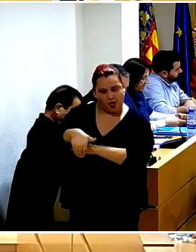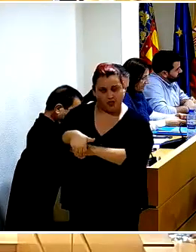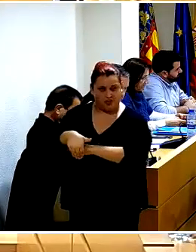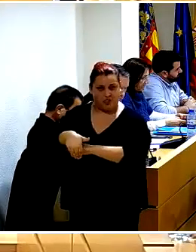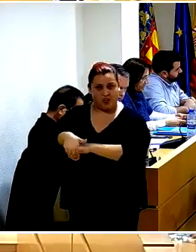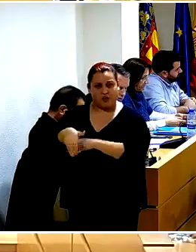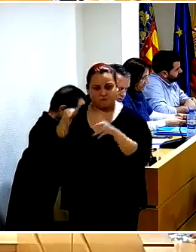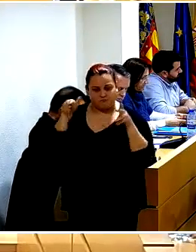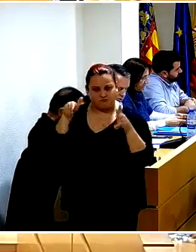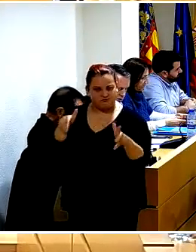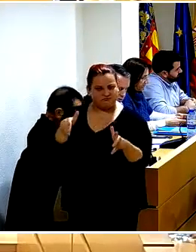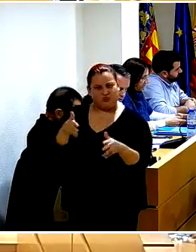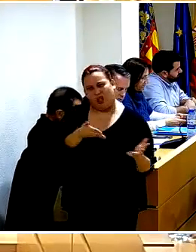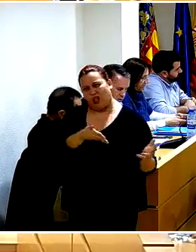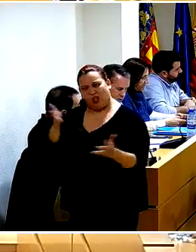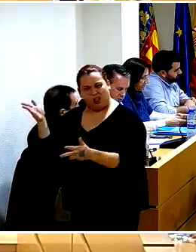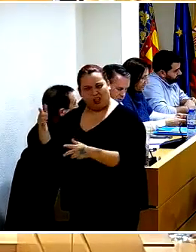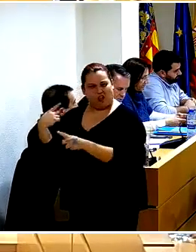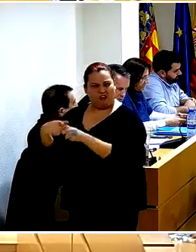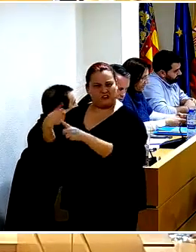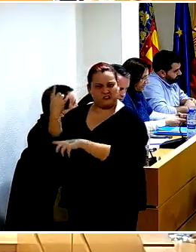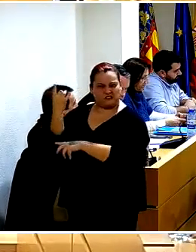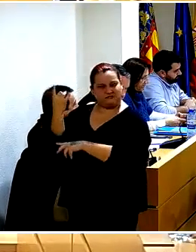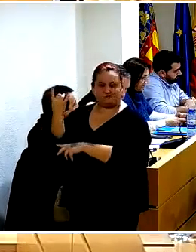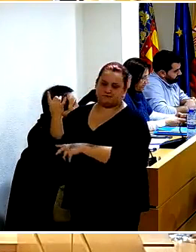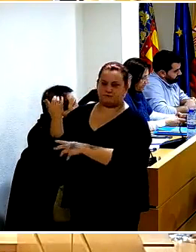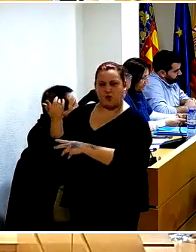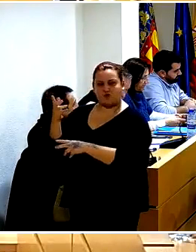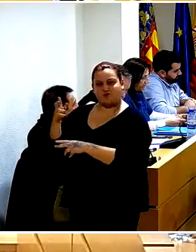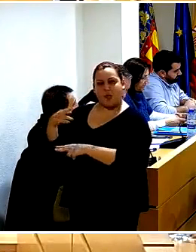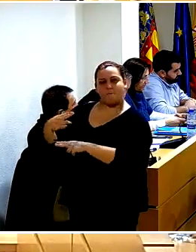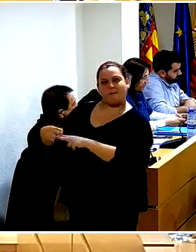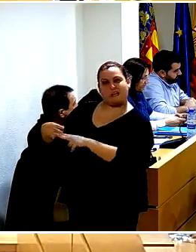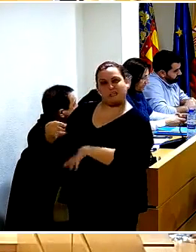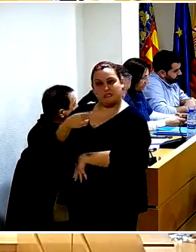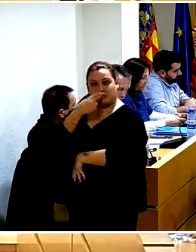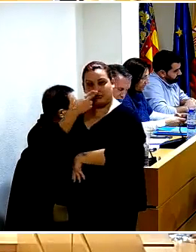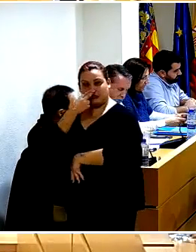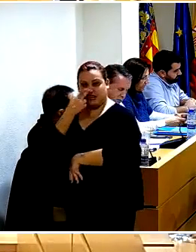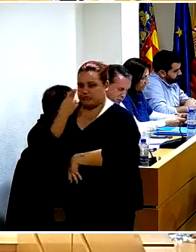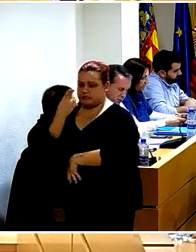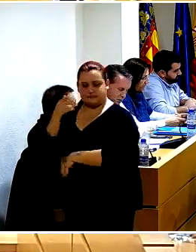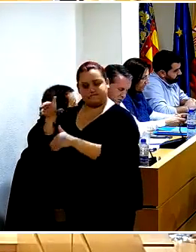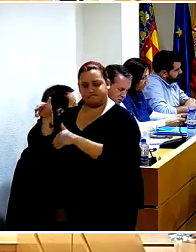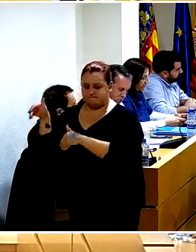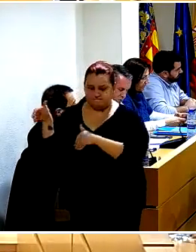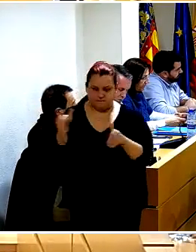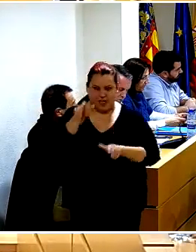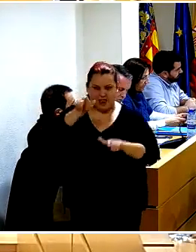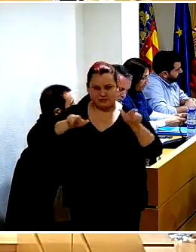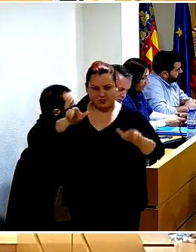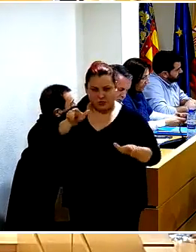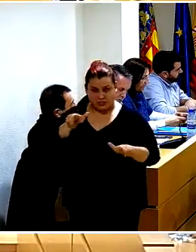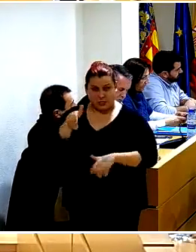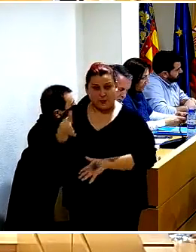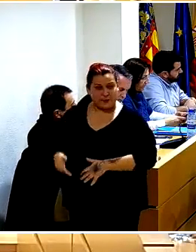qüestions partidistes o altre tipus d'interessos. Jo crec que nosaltres hem prioritzat en el que realment importa, i és la